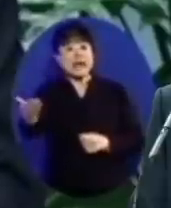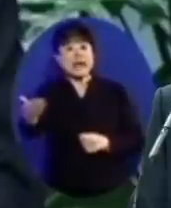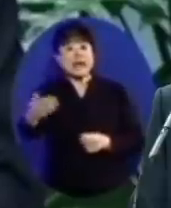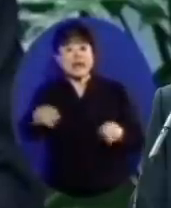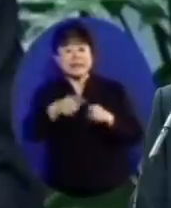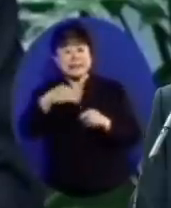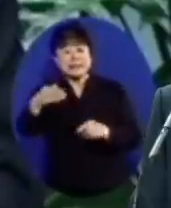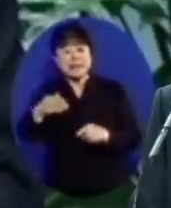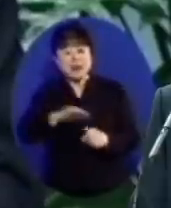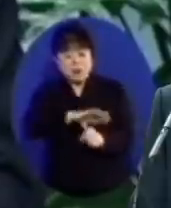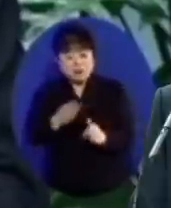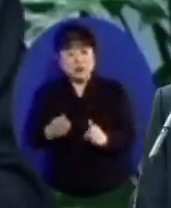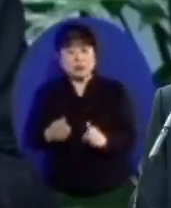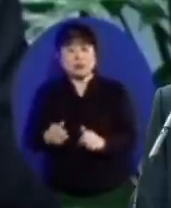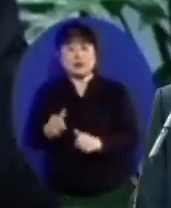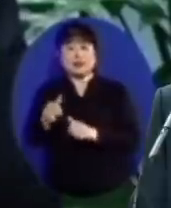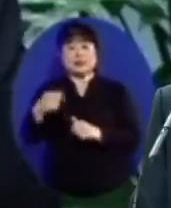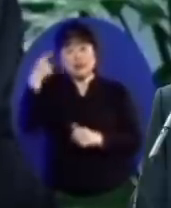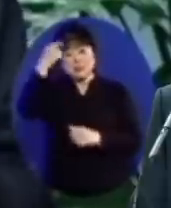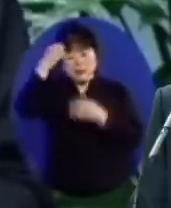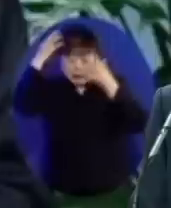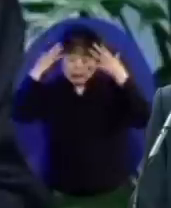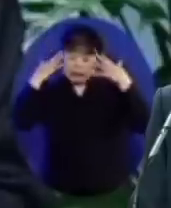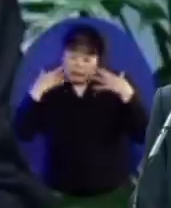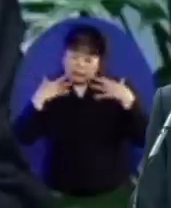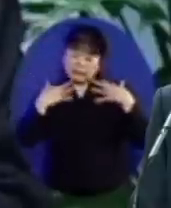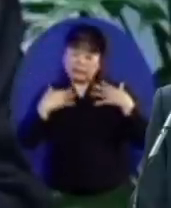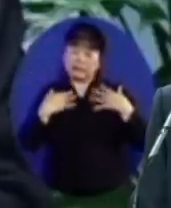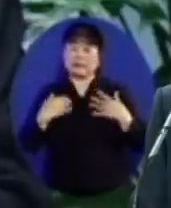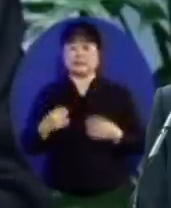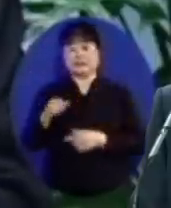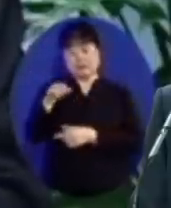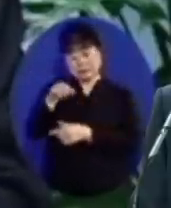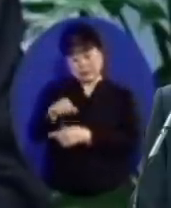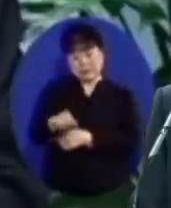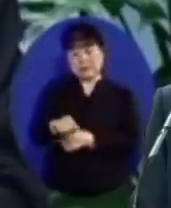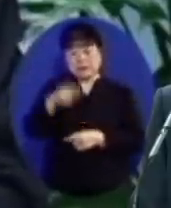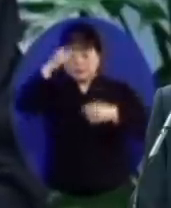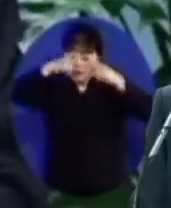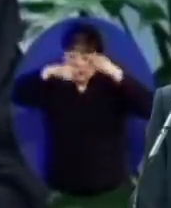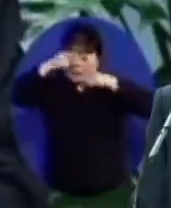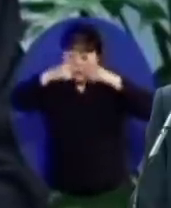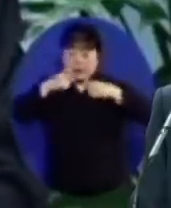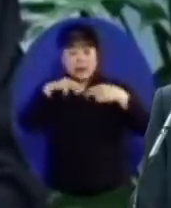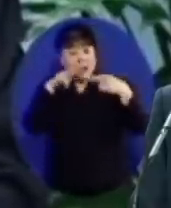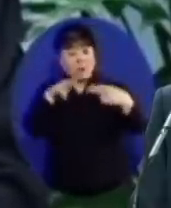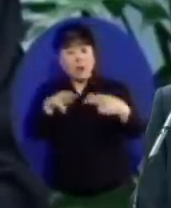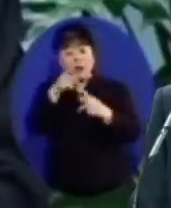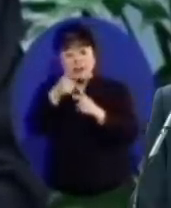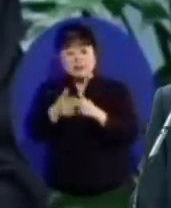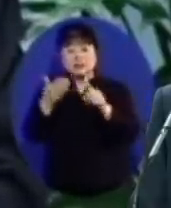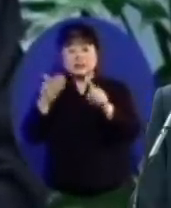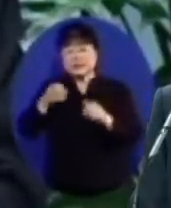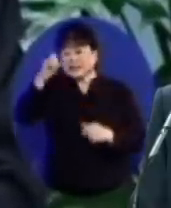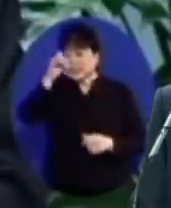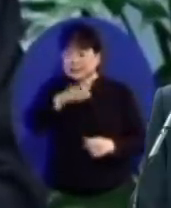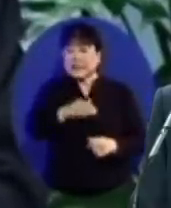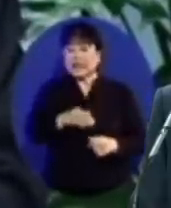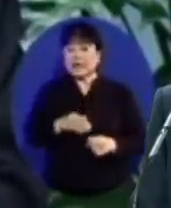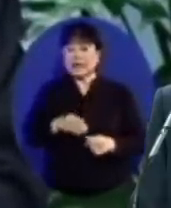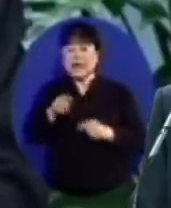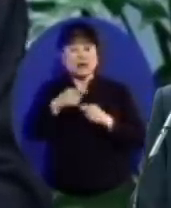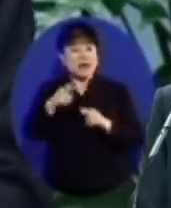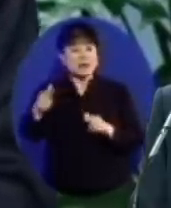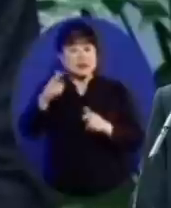그래서 묘지로 앞서가는데 머리를 산발을 하고 허리를 굽히고 허덕게 우면서 가는 것을 보고 예수님이 그냥 간 것이